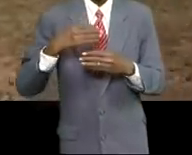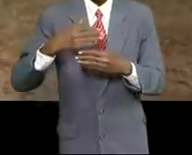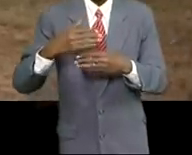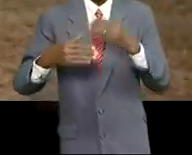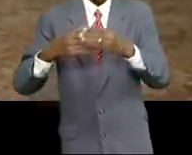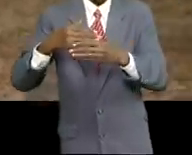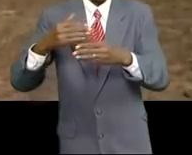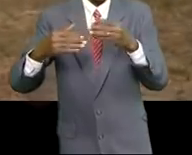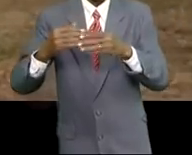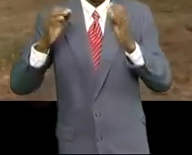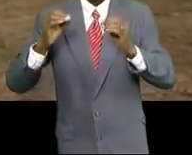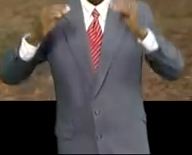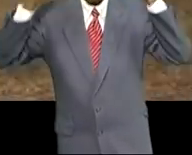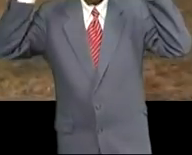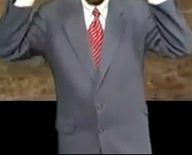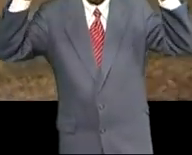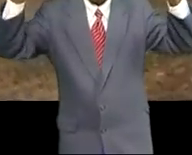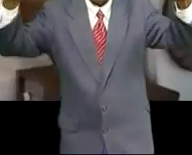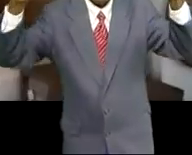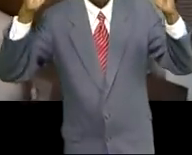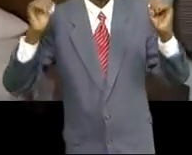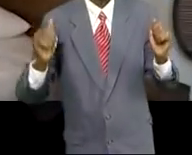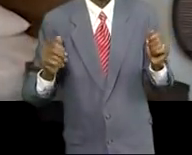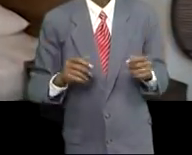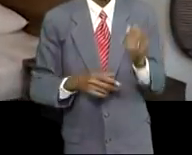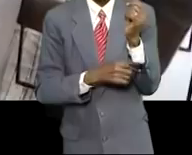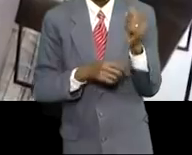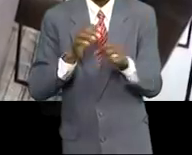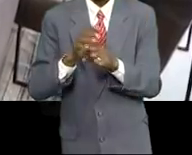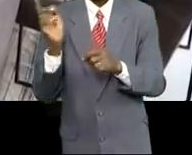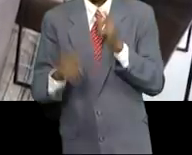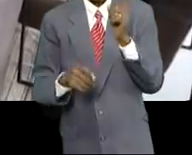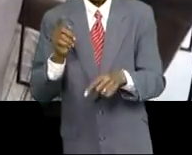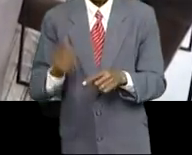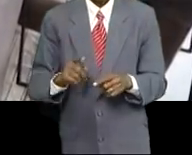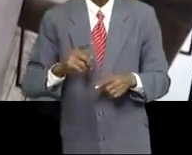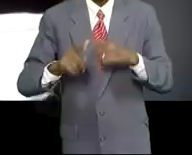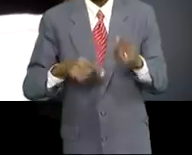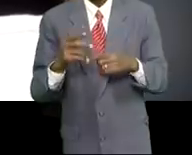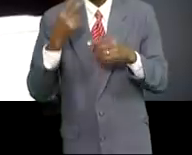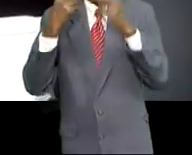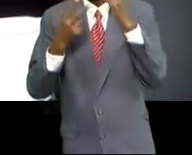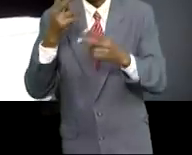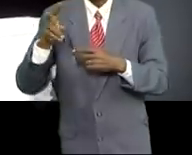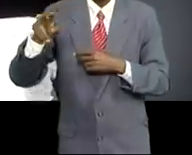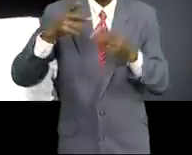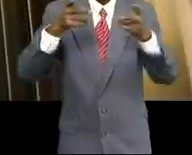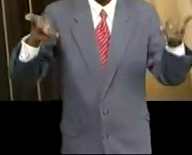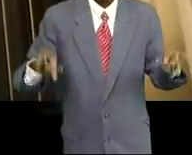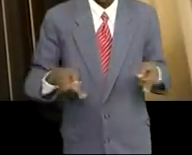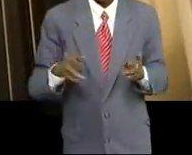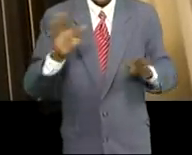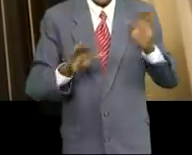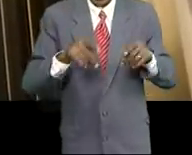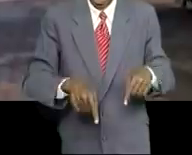le mouvement vers Kisangani à la découverte des bungalows construits dans la nature dans une architecture exotique ouverte à tous